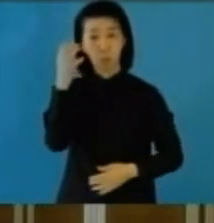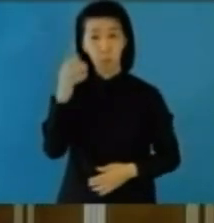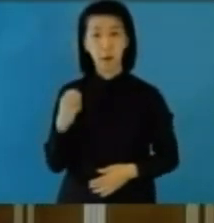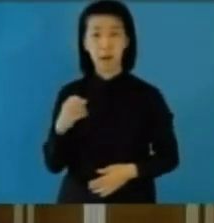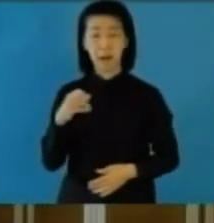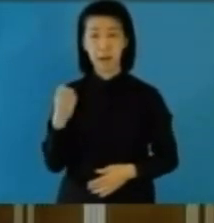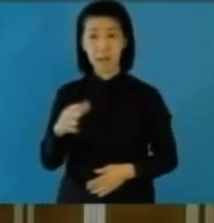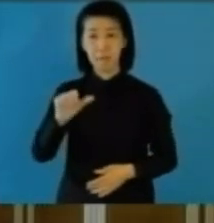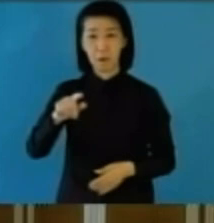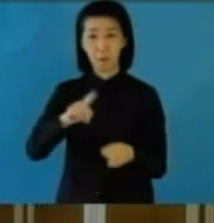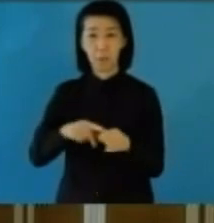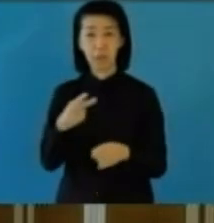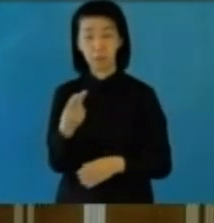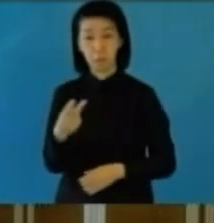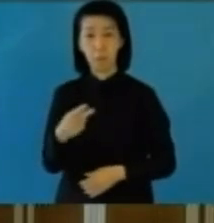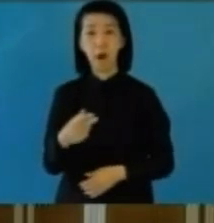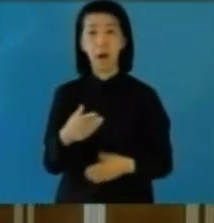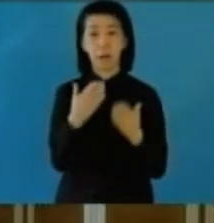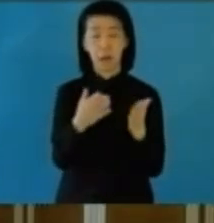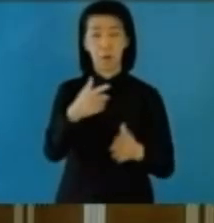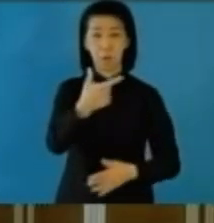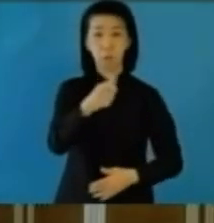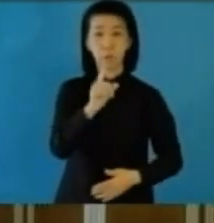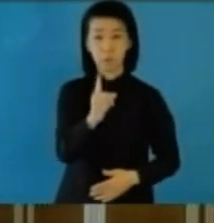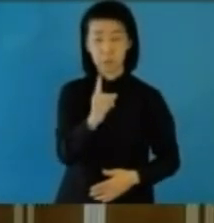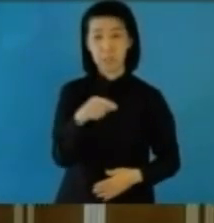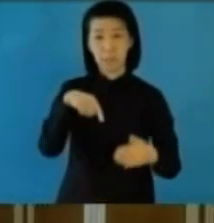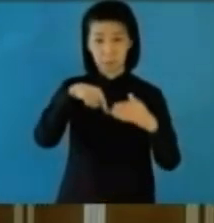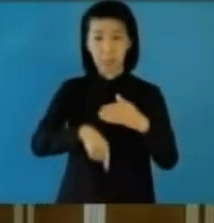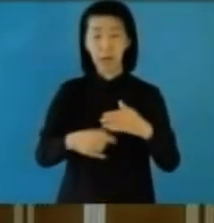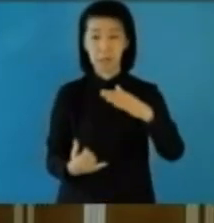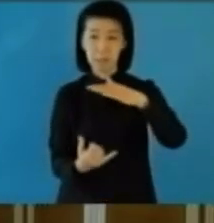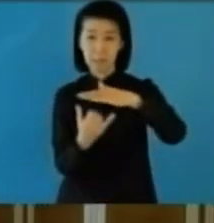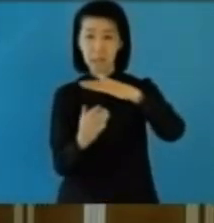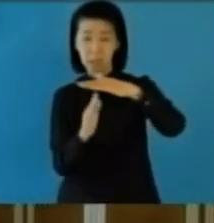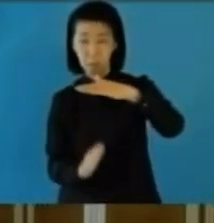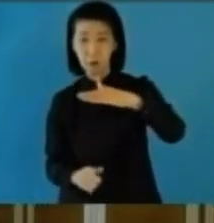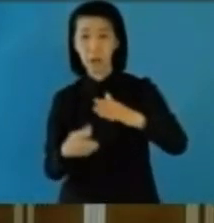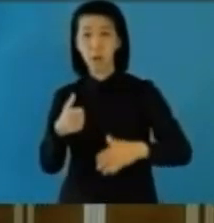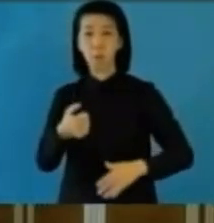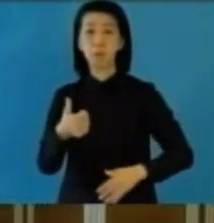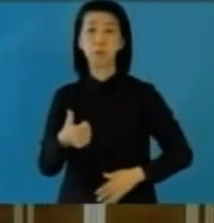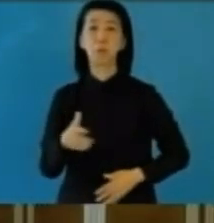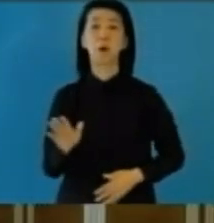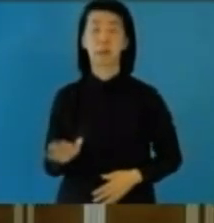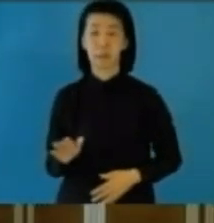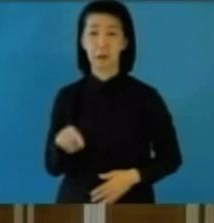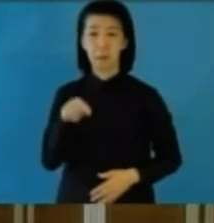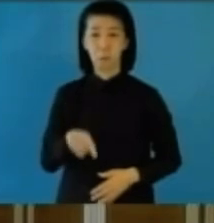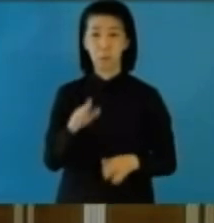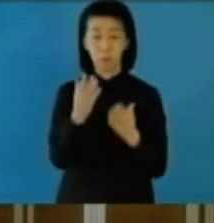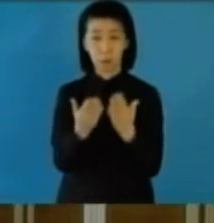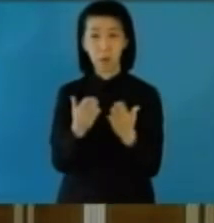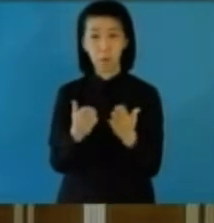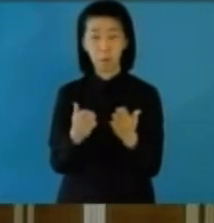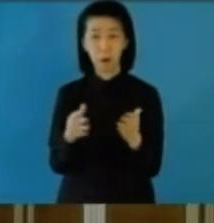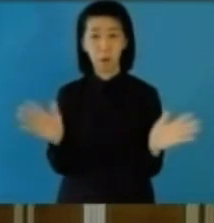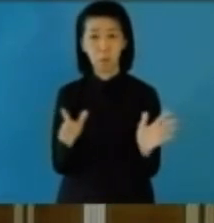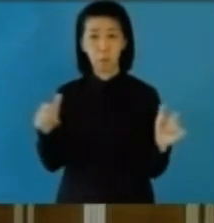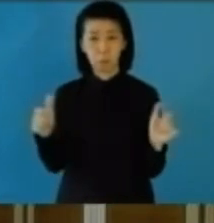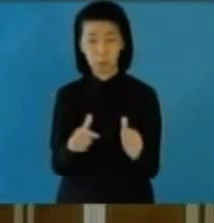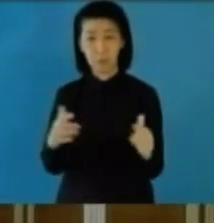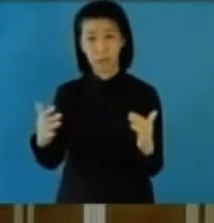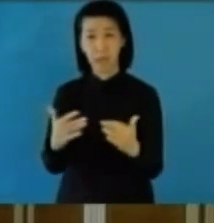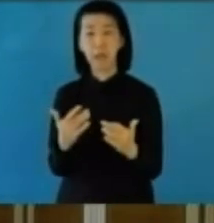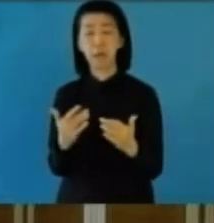度は61校のうち55校で定員割れとなっています。こうした学校では少子化等の影響により、特